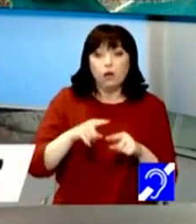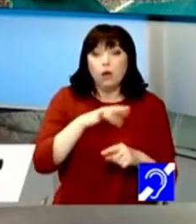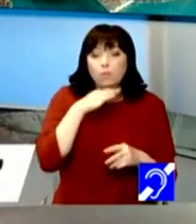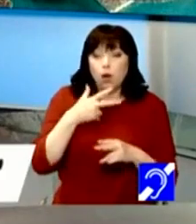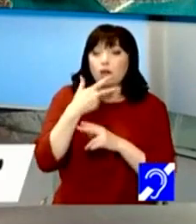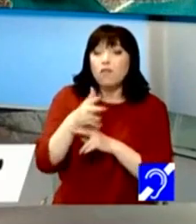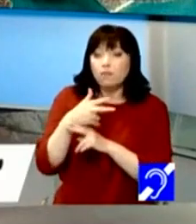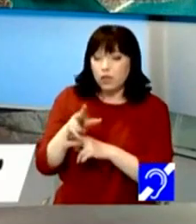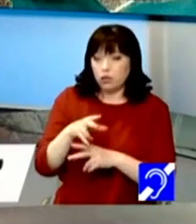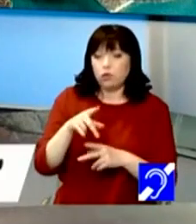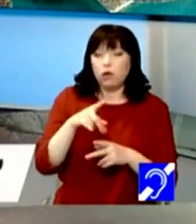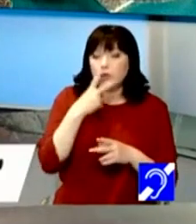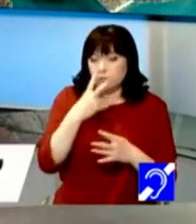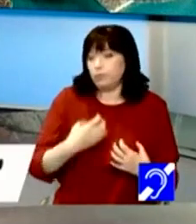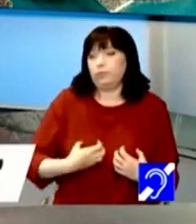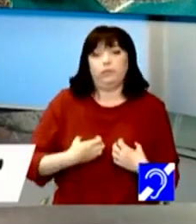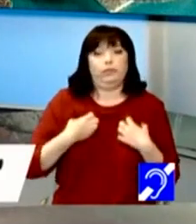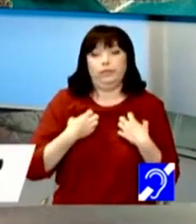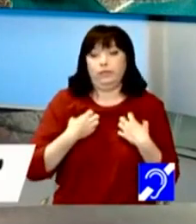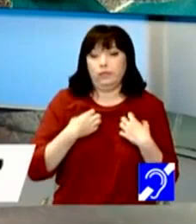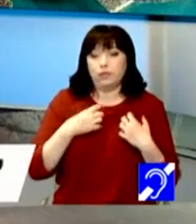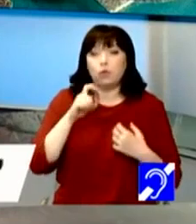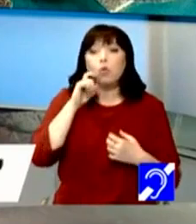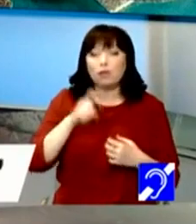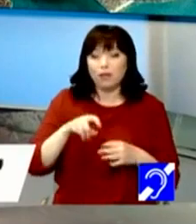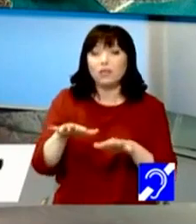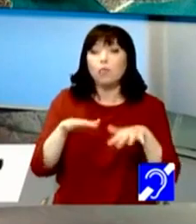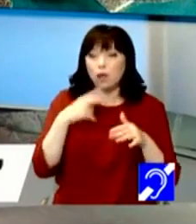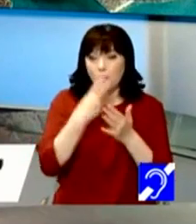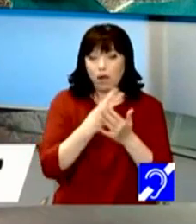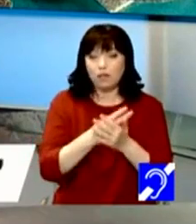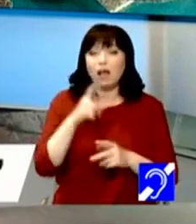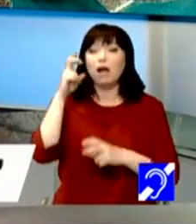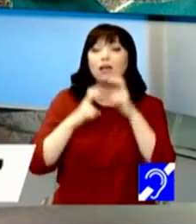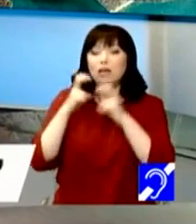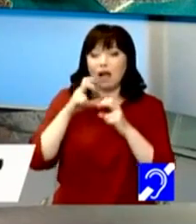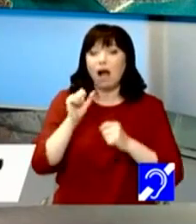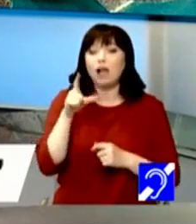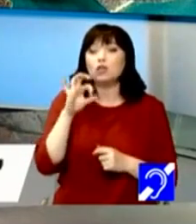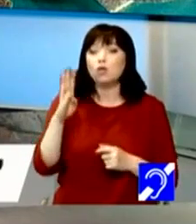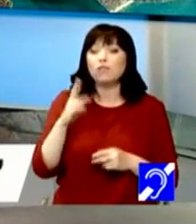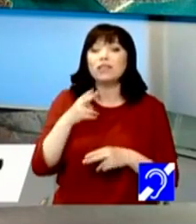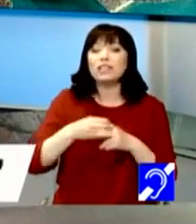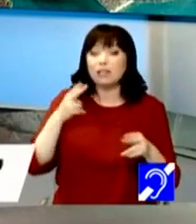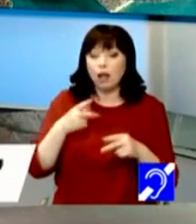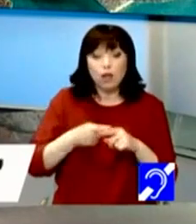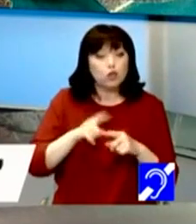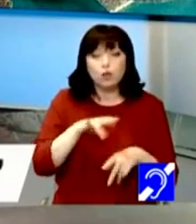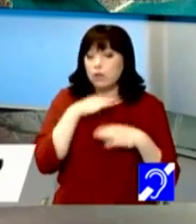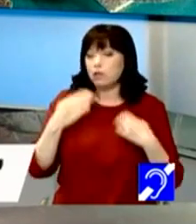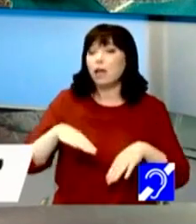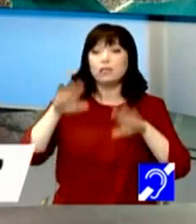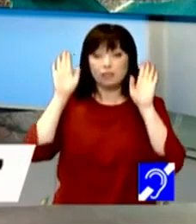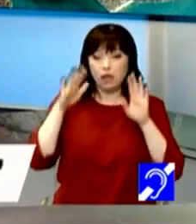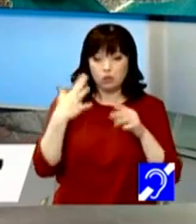de imagini date publicității de Parlamentul Ucrainean cu soldații de la oțelăria Azovstal care nu se predau rușilor după mai bine